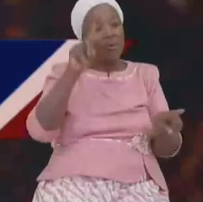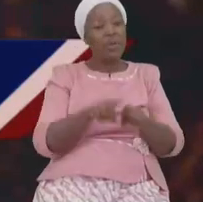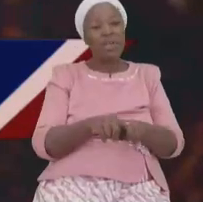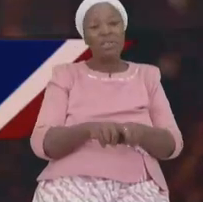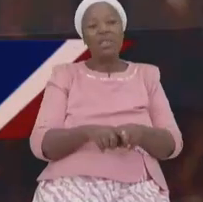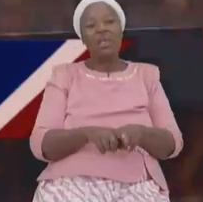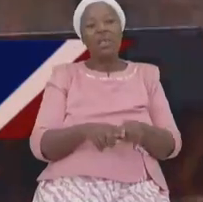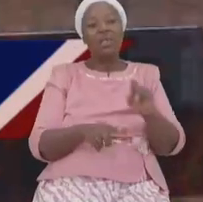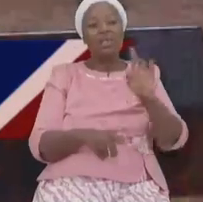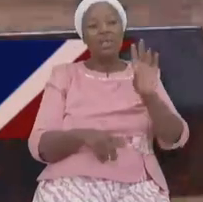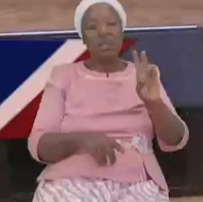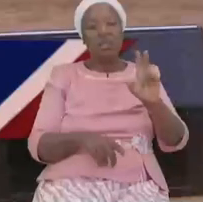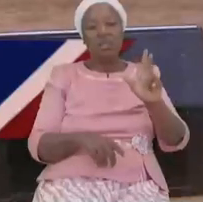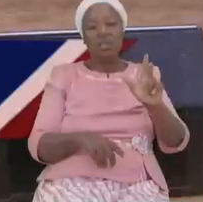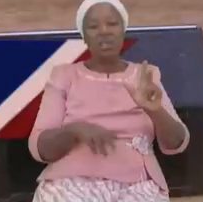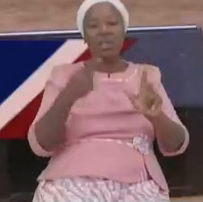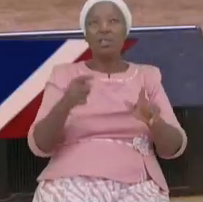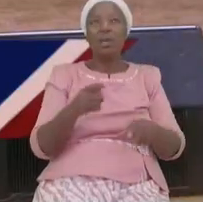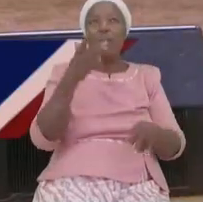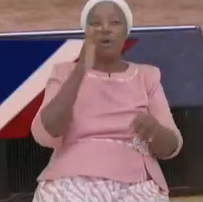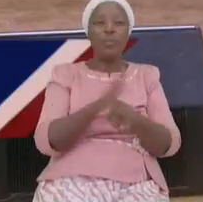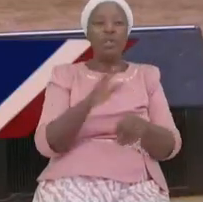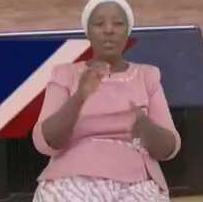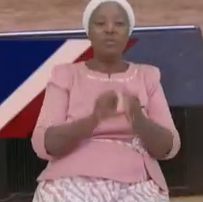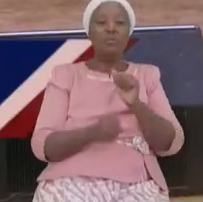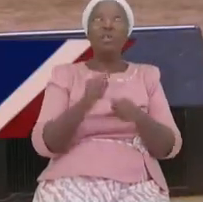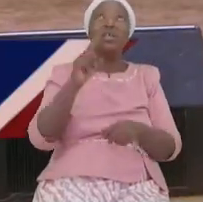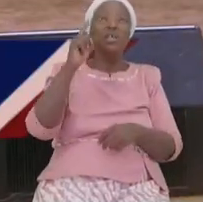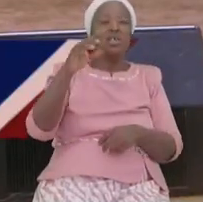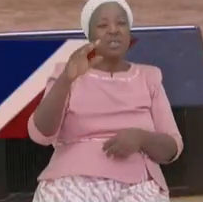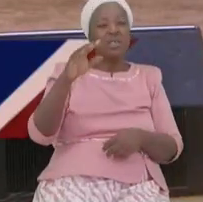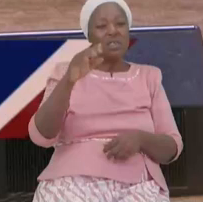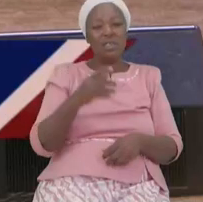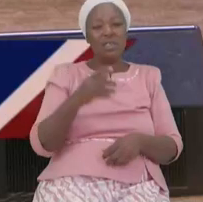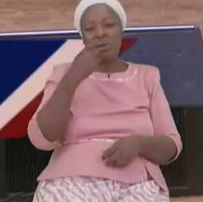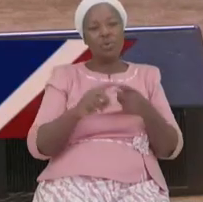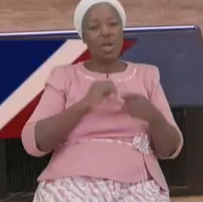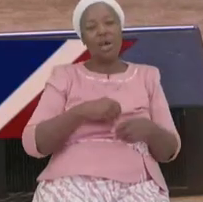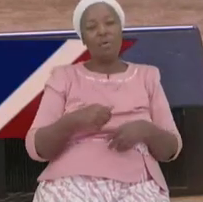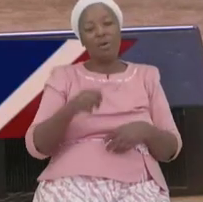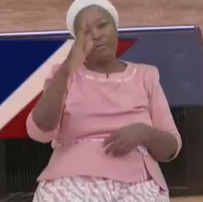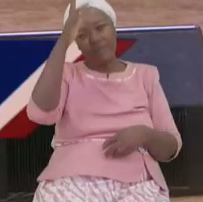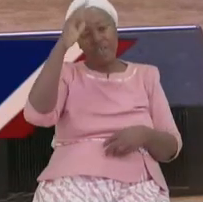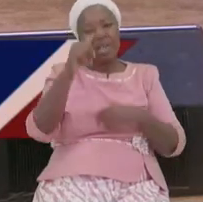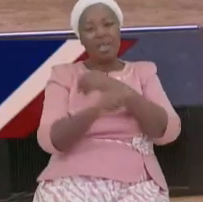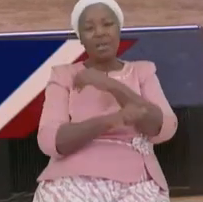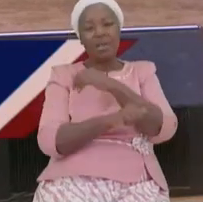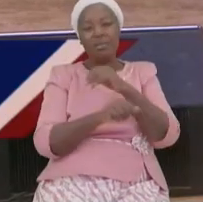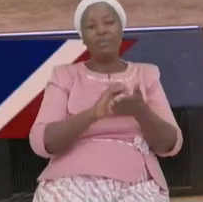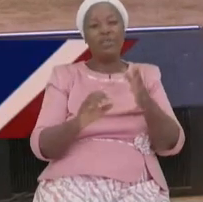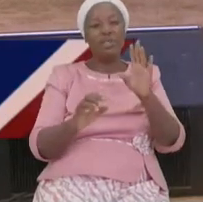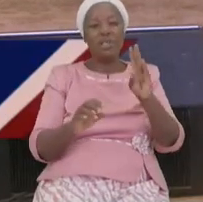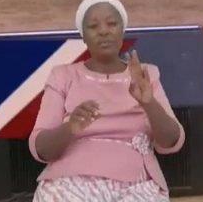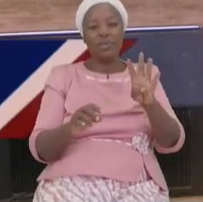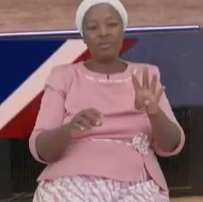C'est ainsi qu'il manifeste sa miséricorde envers nos pères et se souvient de sa sainte alliance. Verset 73. Selon le serment qu'il a, par lequel il avait juré à Abraham, notre père,